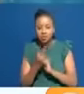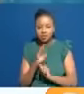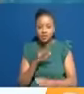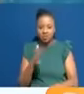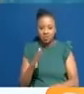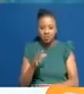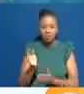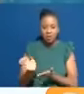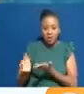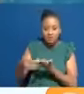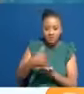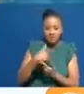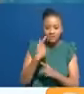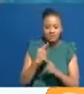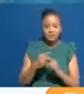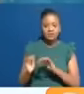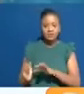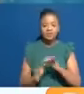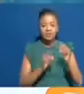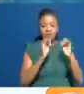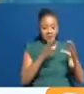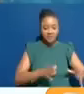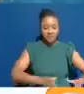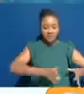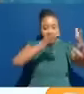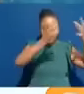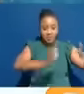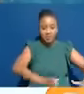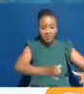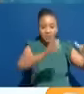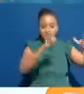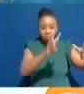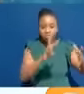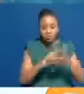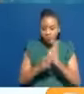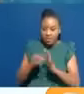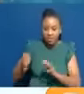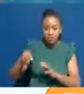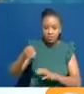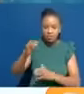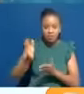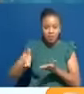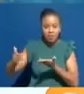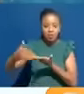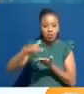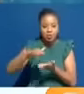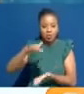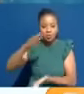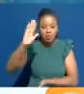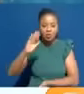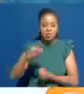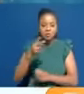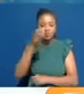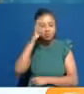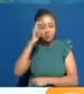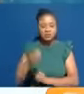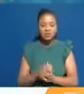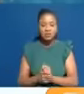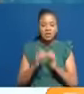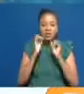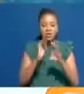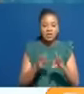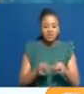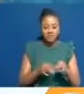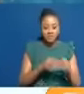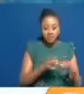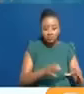hapo. Ukiweka mbili mbili, unasongesha songesha, mpaka inafika karibu 20. Ukiweka tatu,